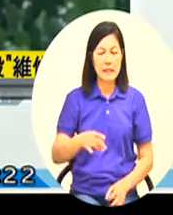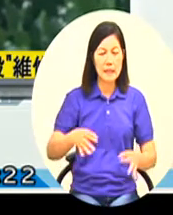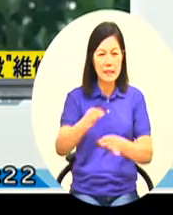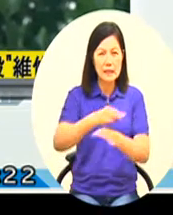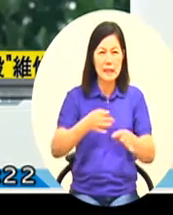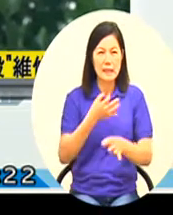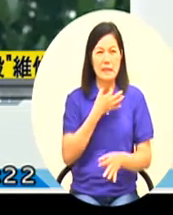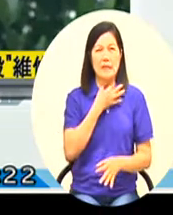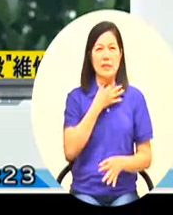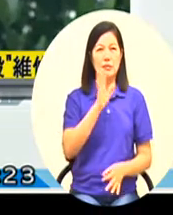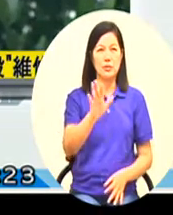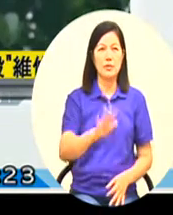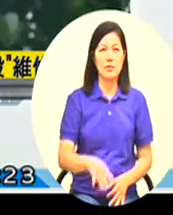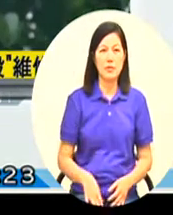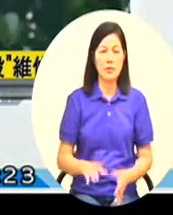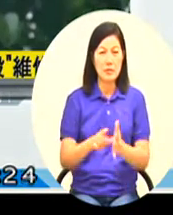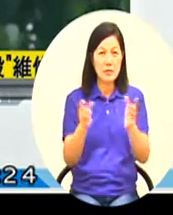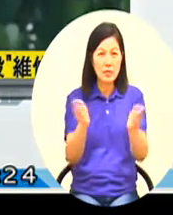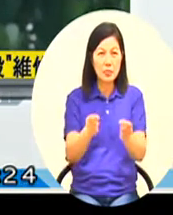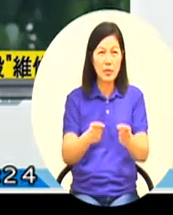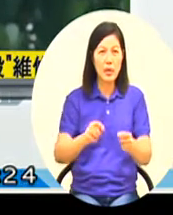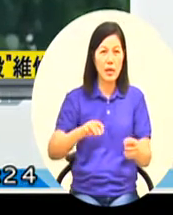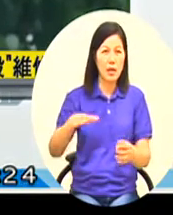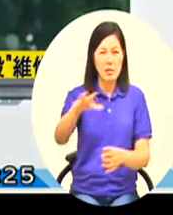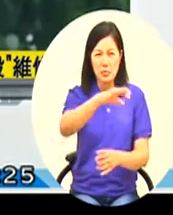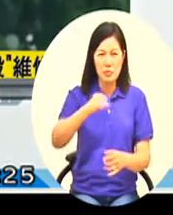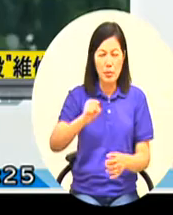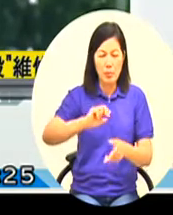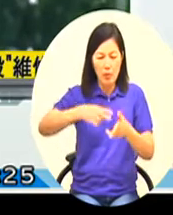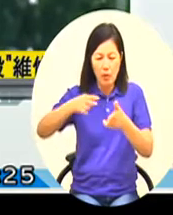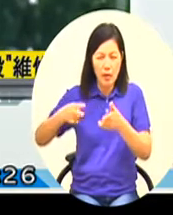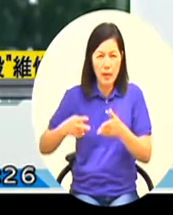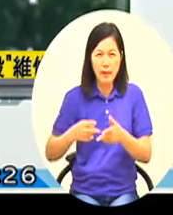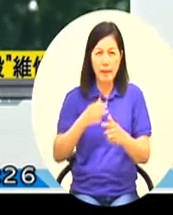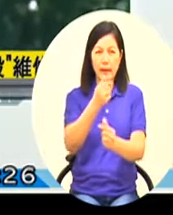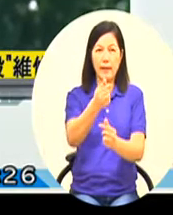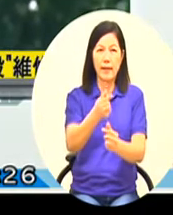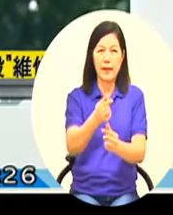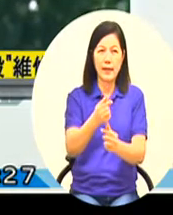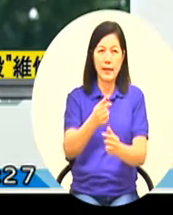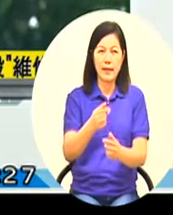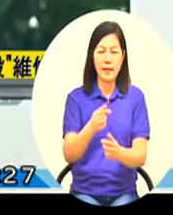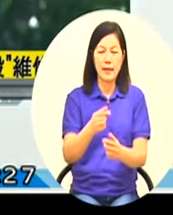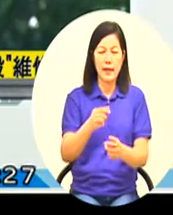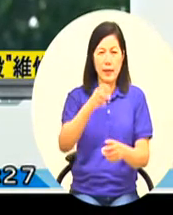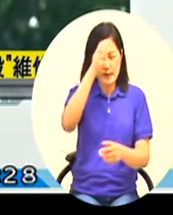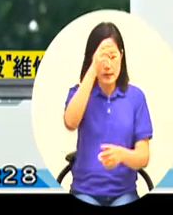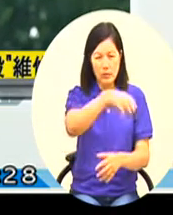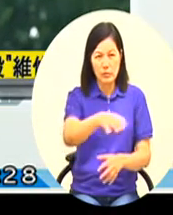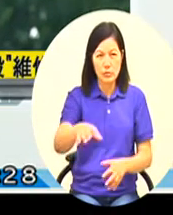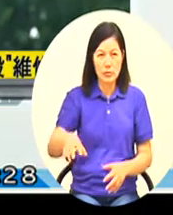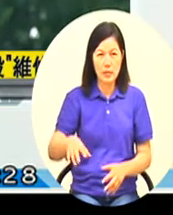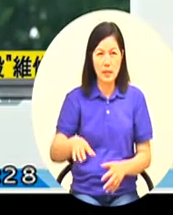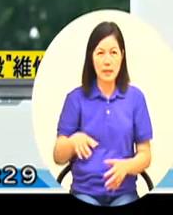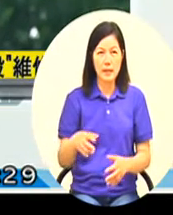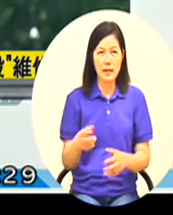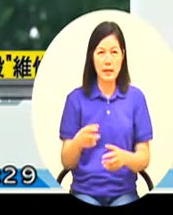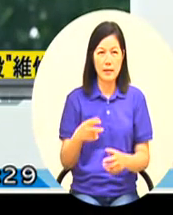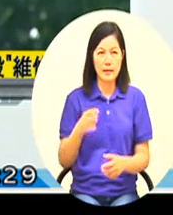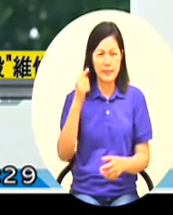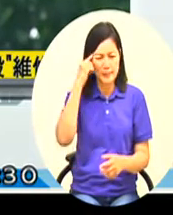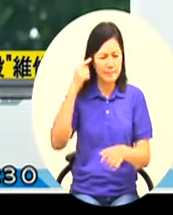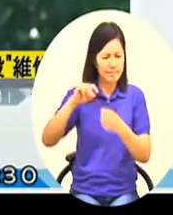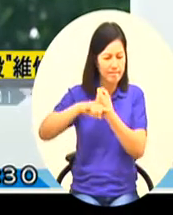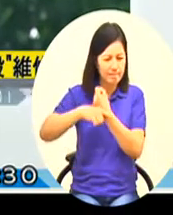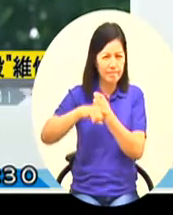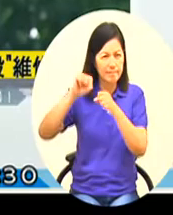足，想在短时间内全部修完，各分局开始想办法。